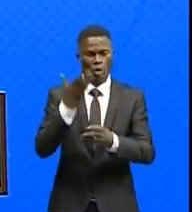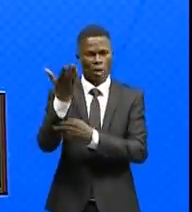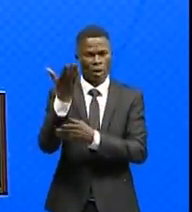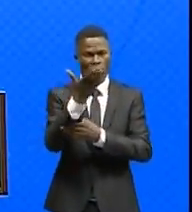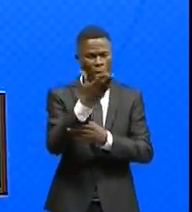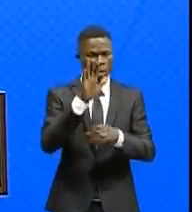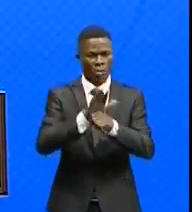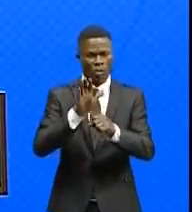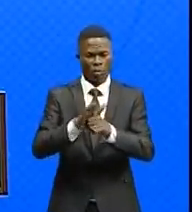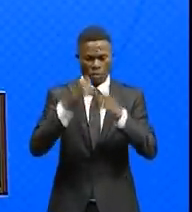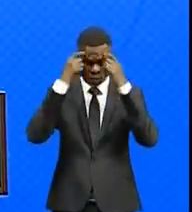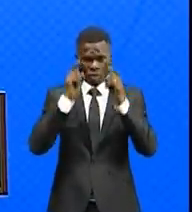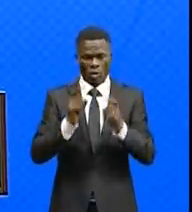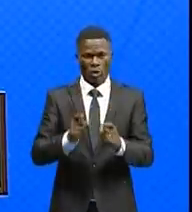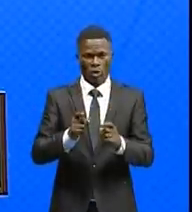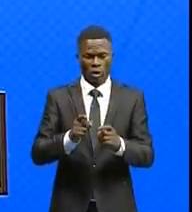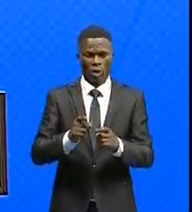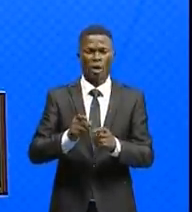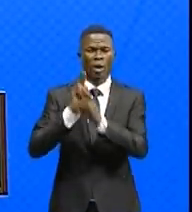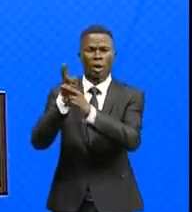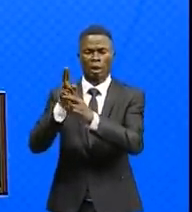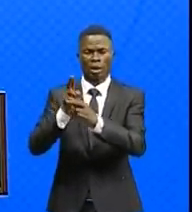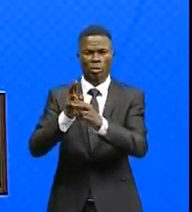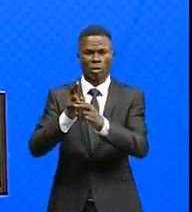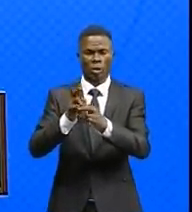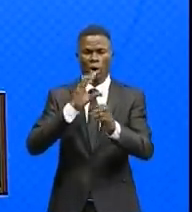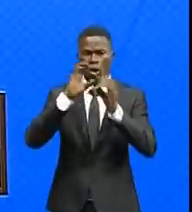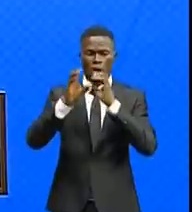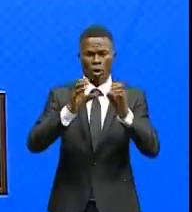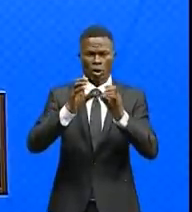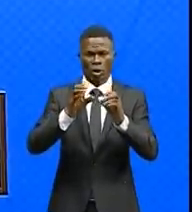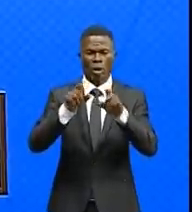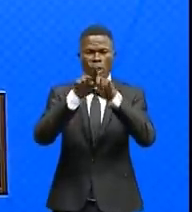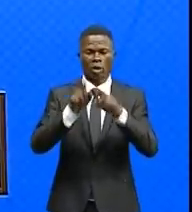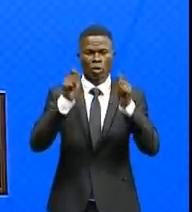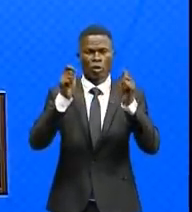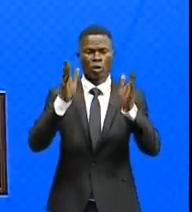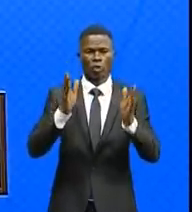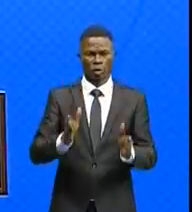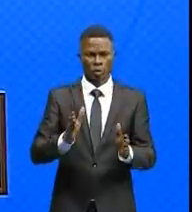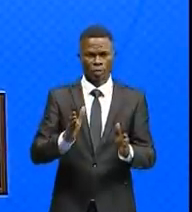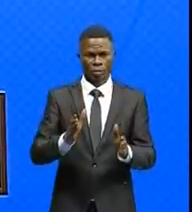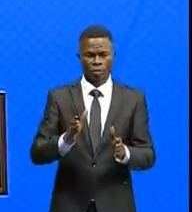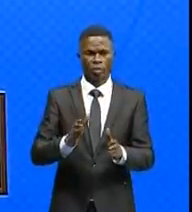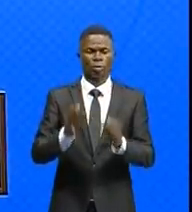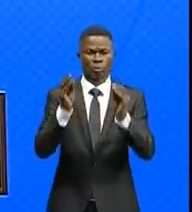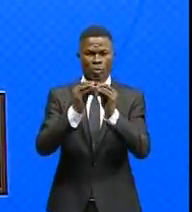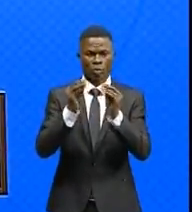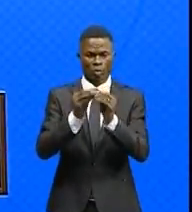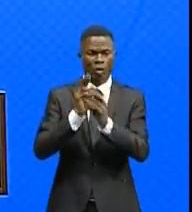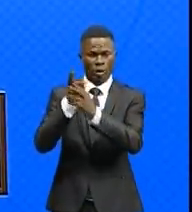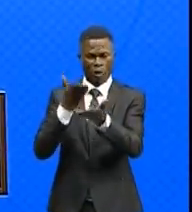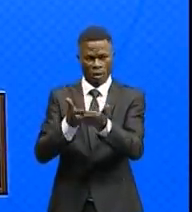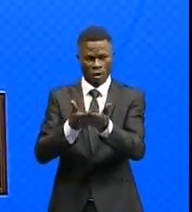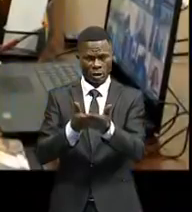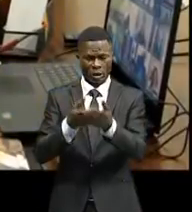recommandations et différentes conclusions des États généraux de la communication et des médias. La tenue de ces États généraux,